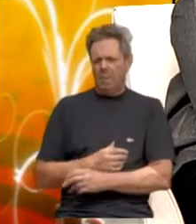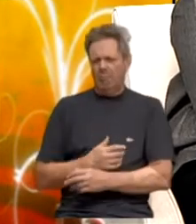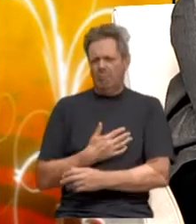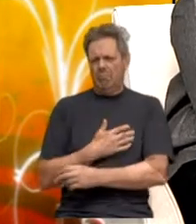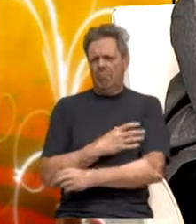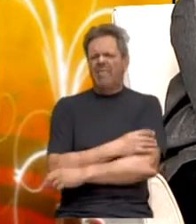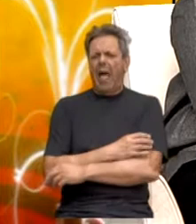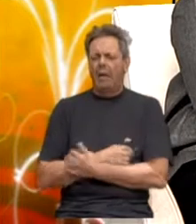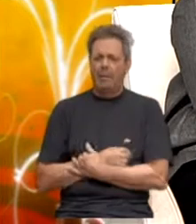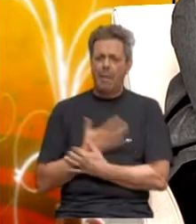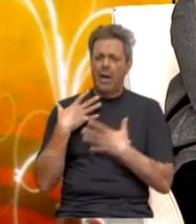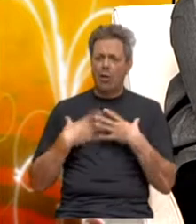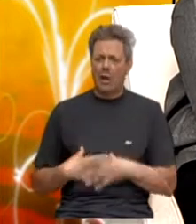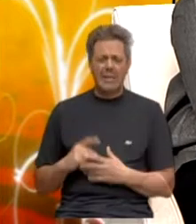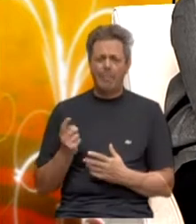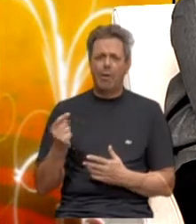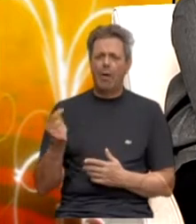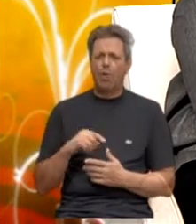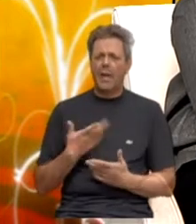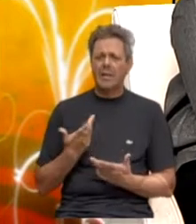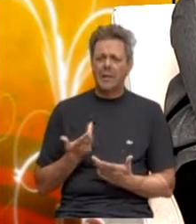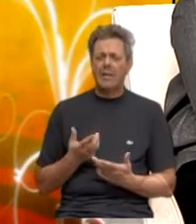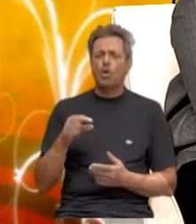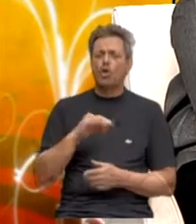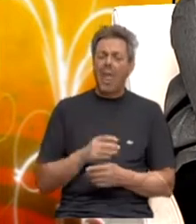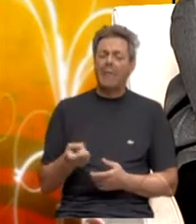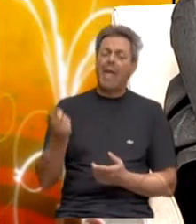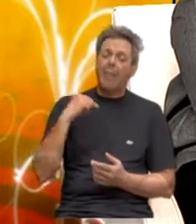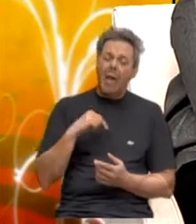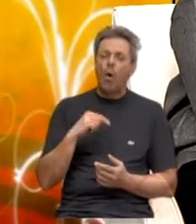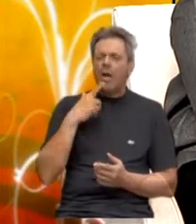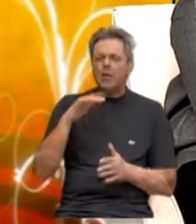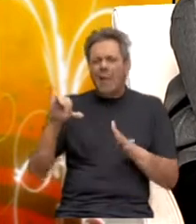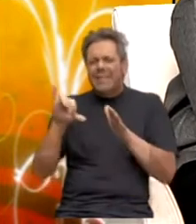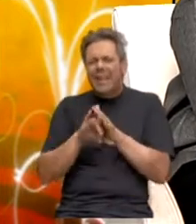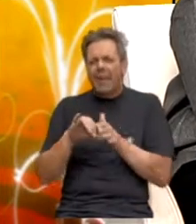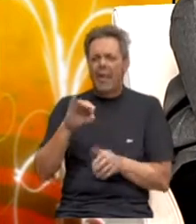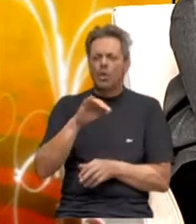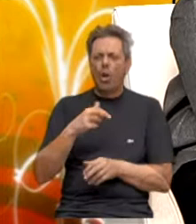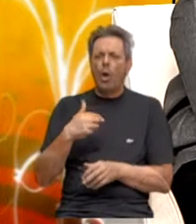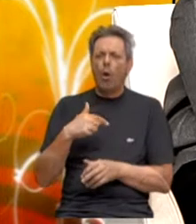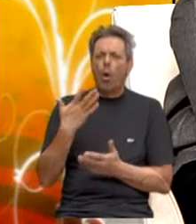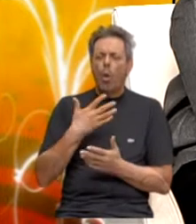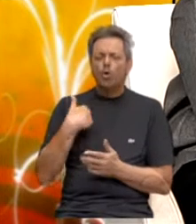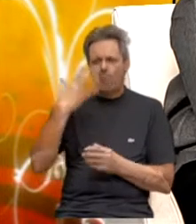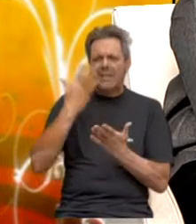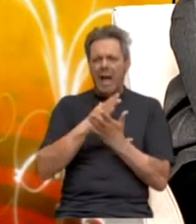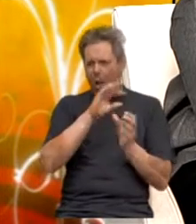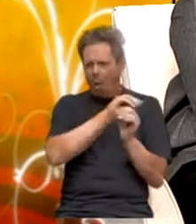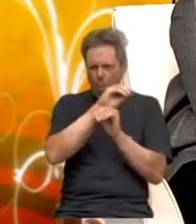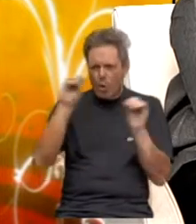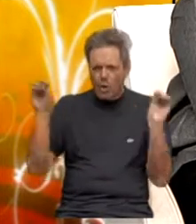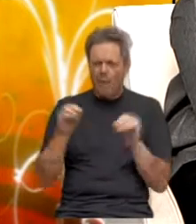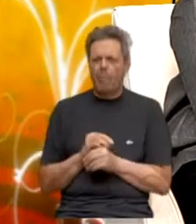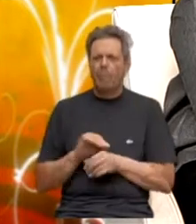naš organizam ne dolazi iz dosoljavanja, već dolazi iz one skrivene soli. To je ono što mi zapravo upozoravamo. Skrivena